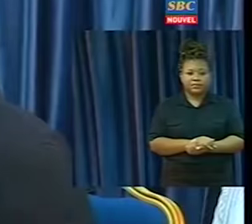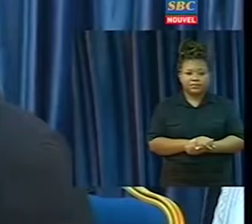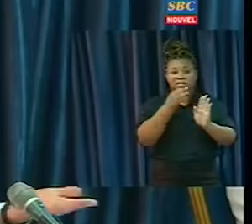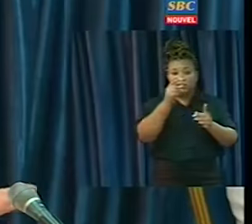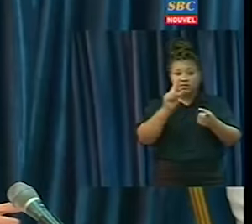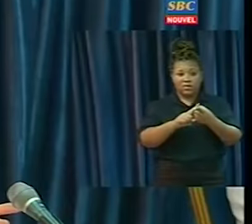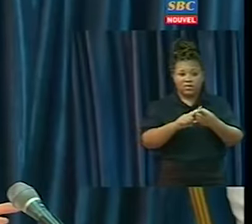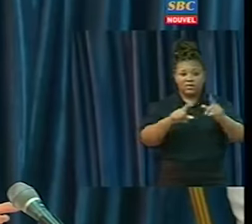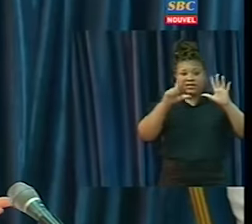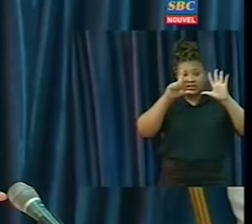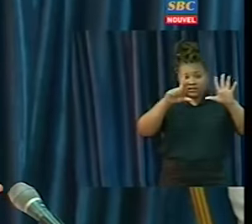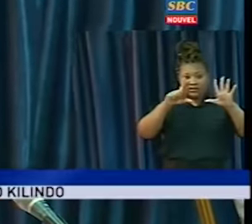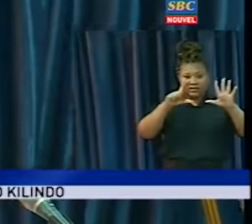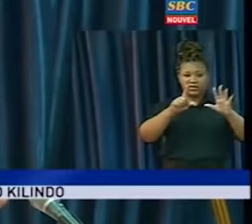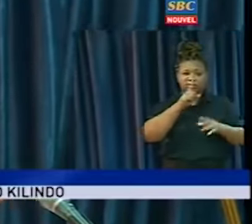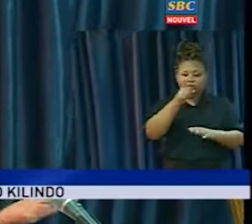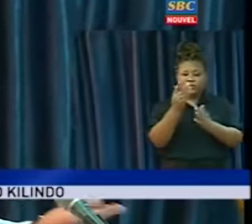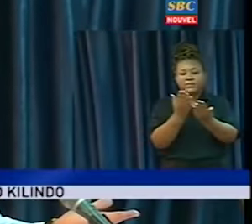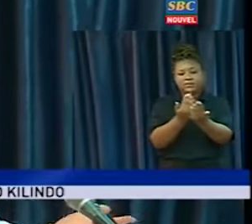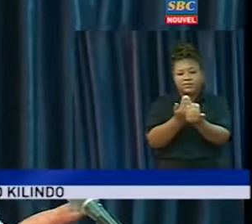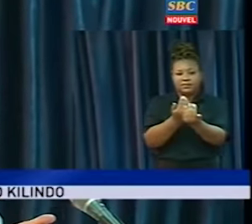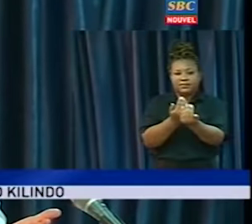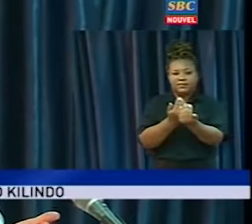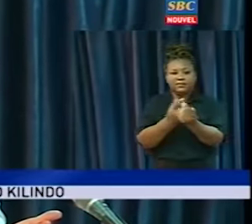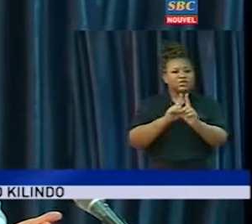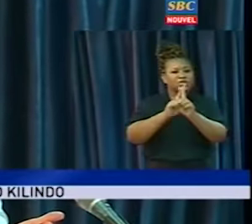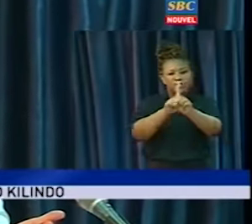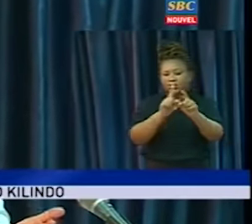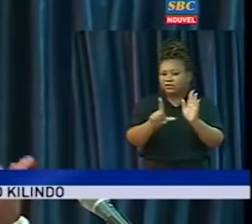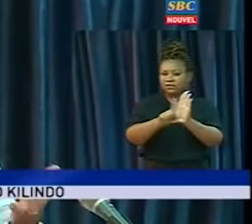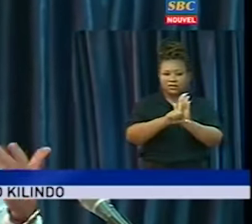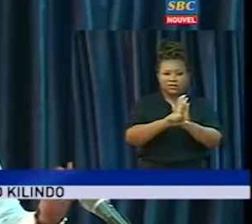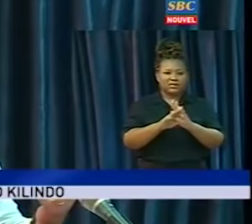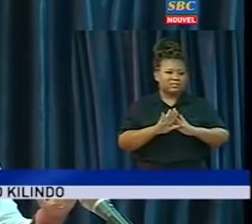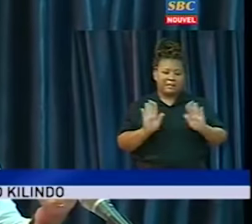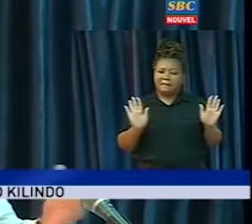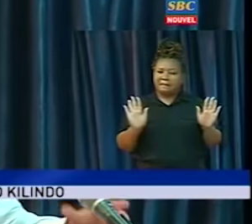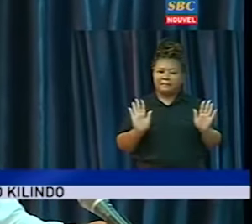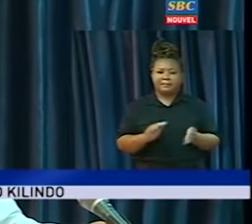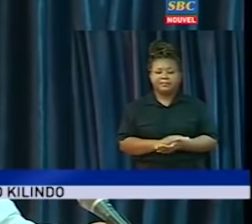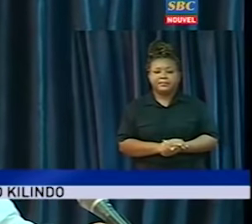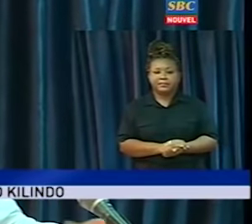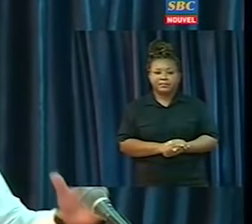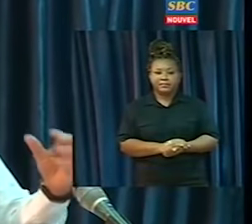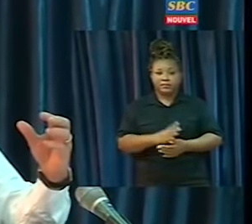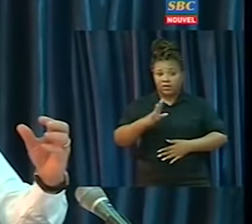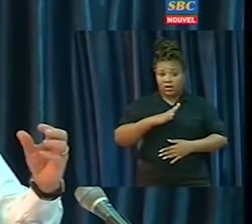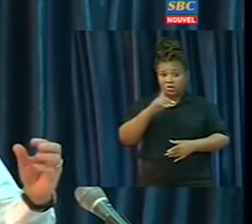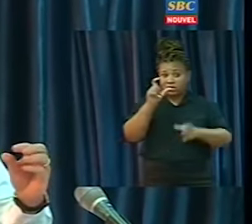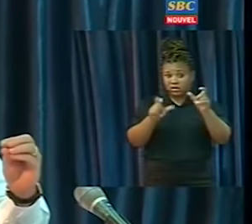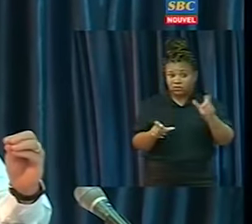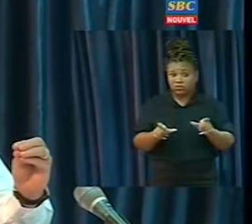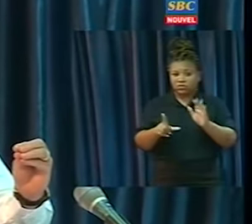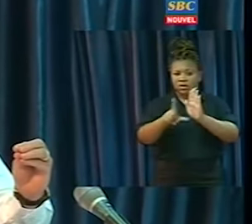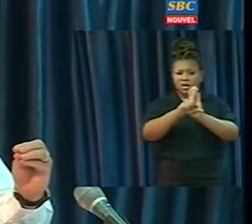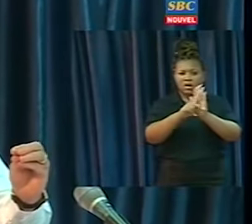besoin. Ministère Finance il dit que si nécessaire pour faire cette dépense avant ça 7 jours sont en option service de budget